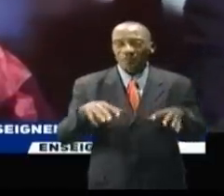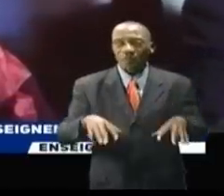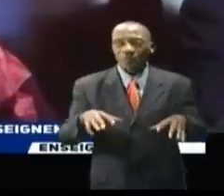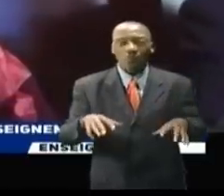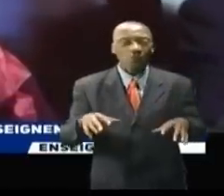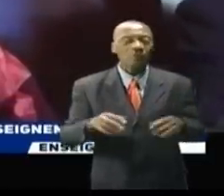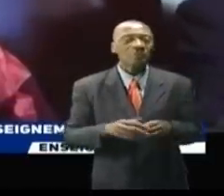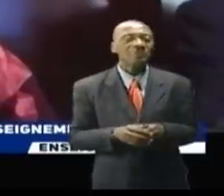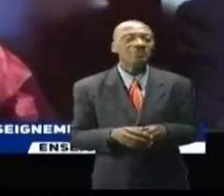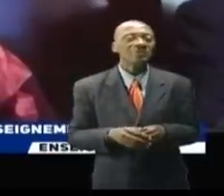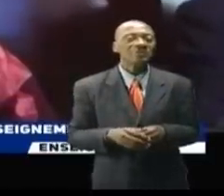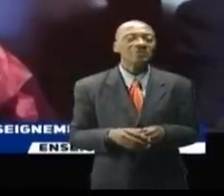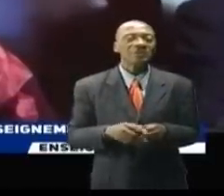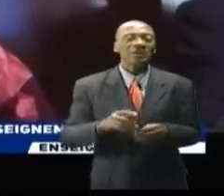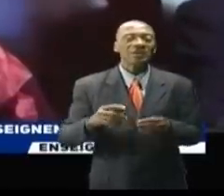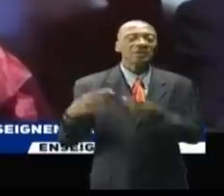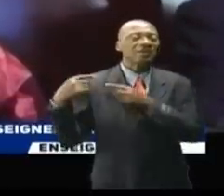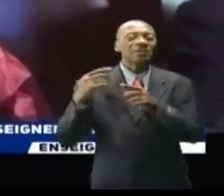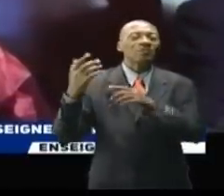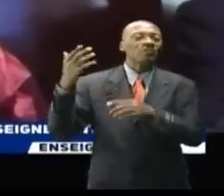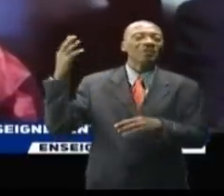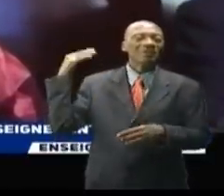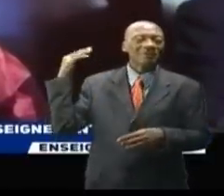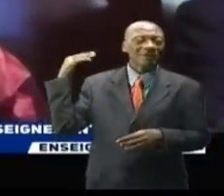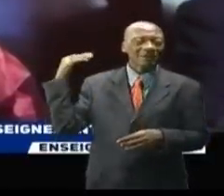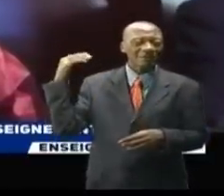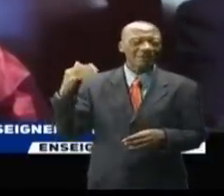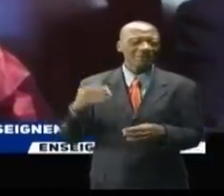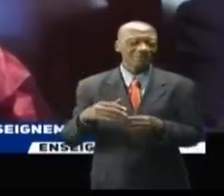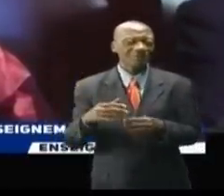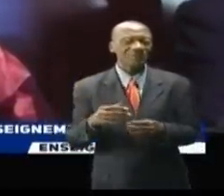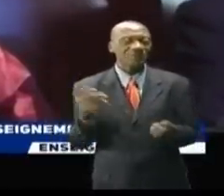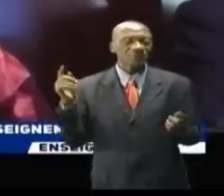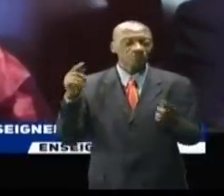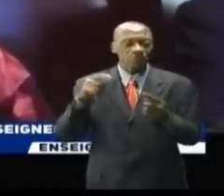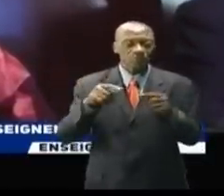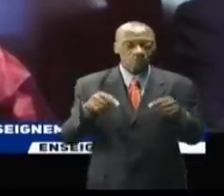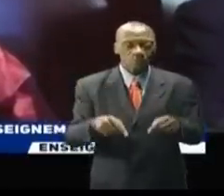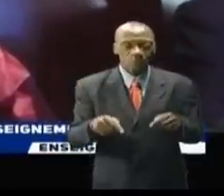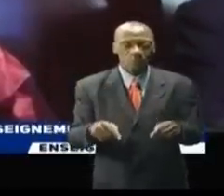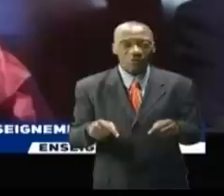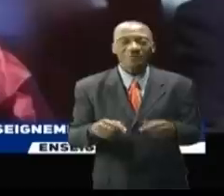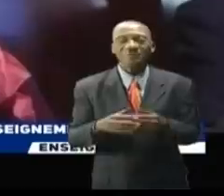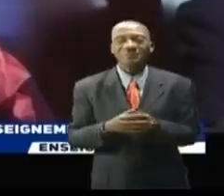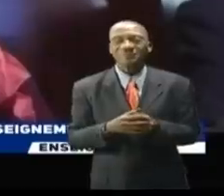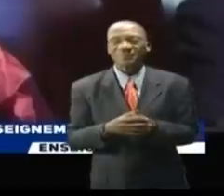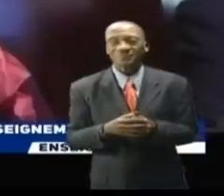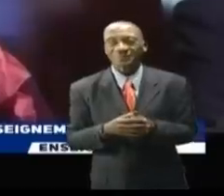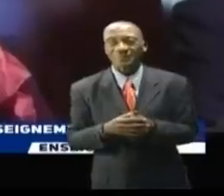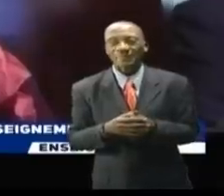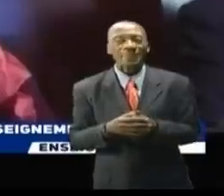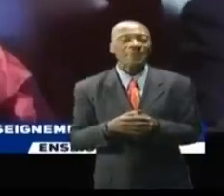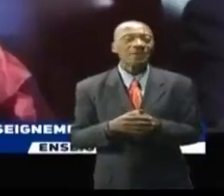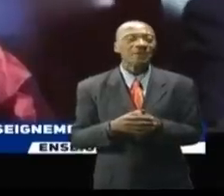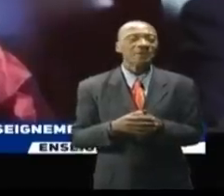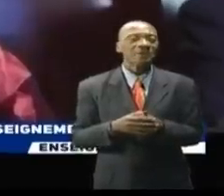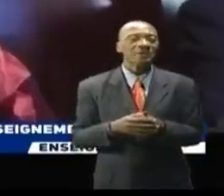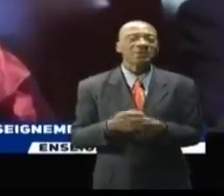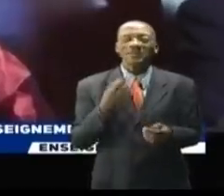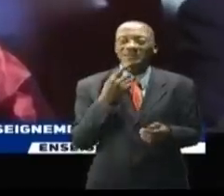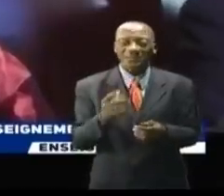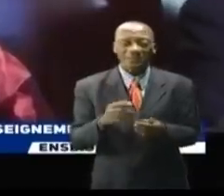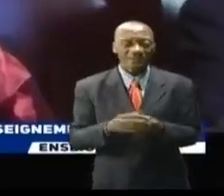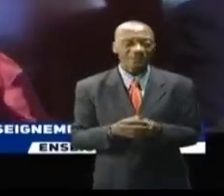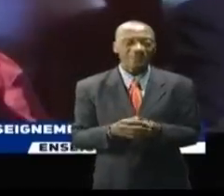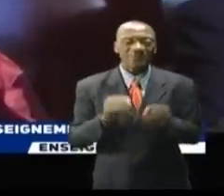depuis 2019, marqué par l'instauration de la gratuité du cycle primaire sur toute l'étendue